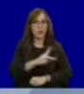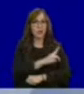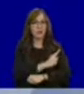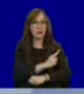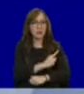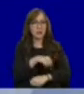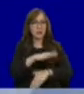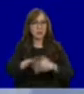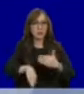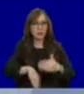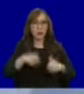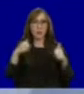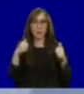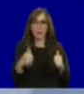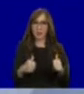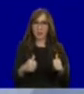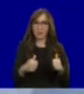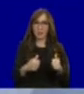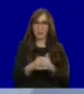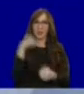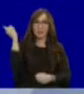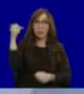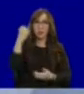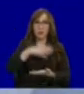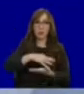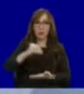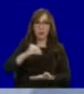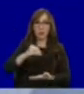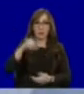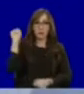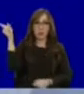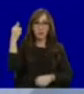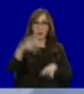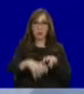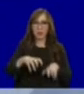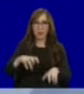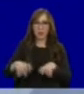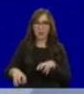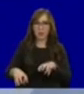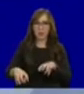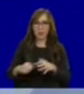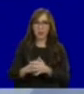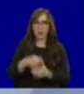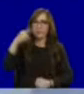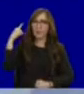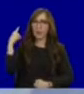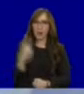lengkap, pemerintah pusat, pemerintah daerah, atau kantor Kemenak